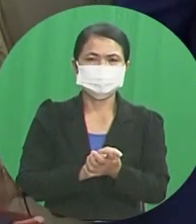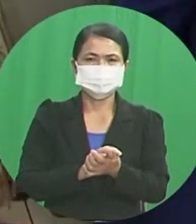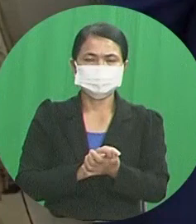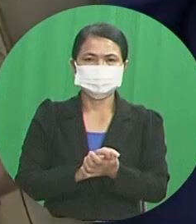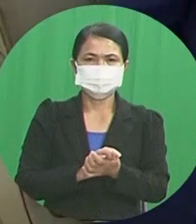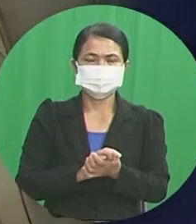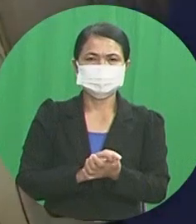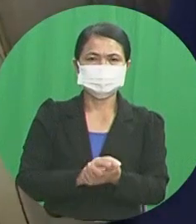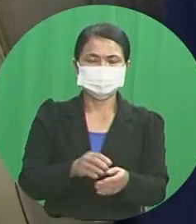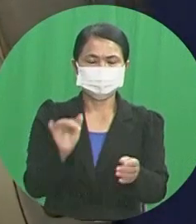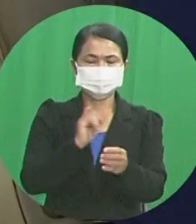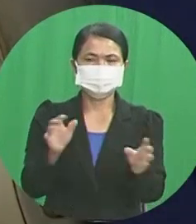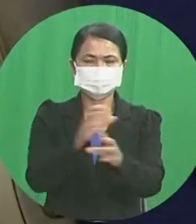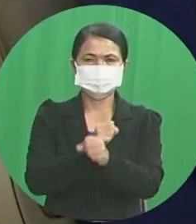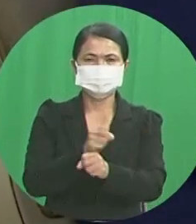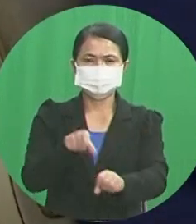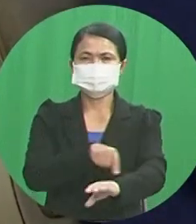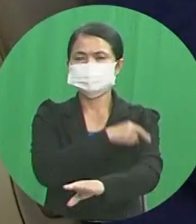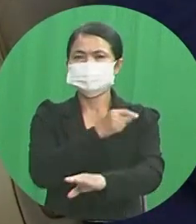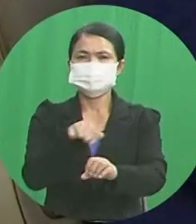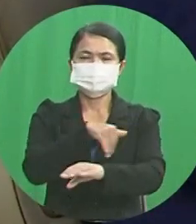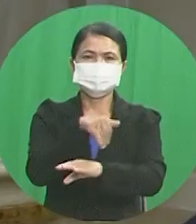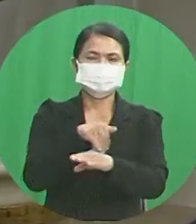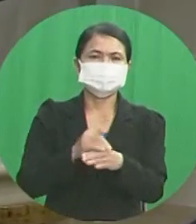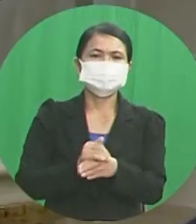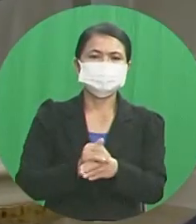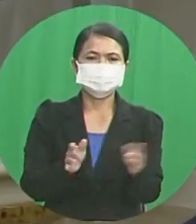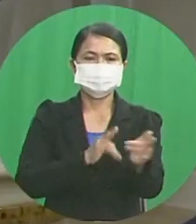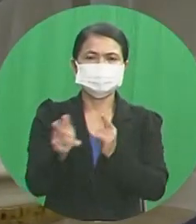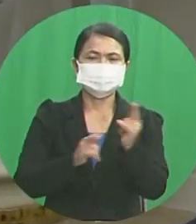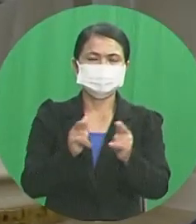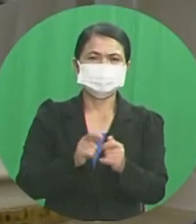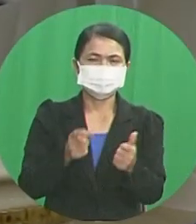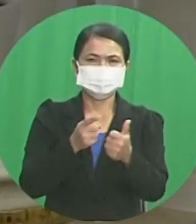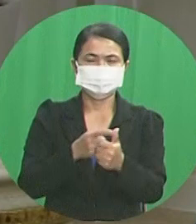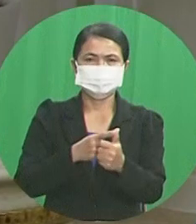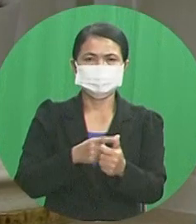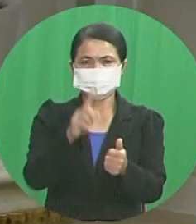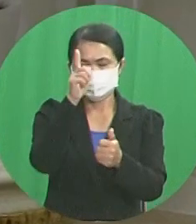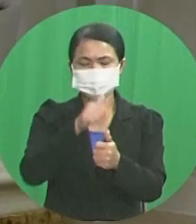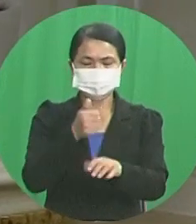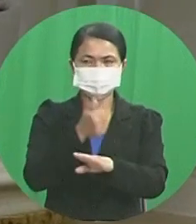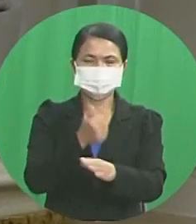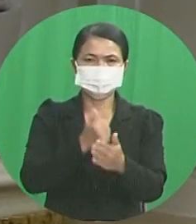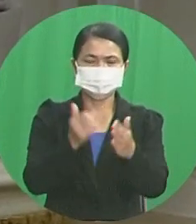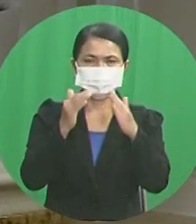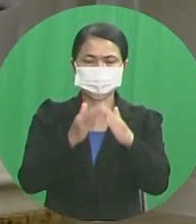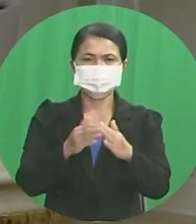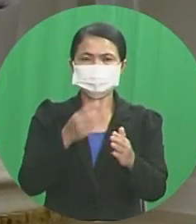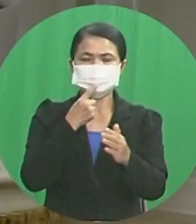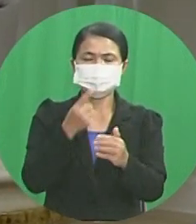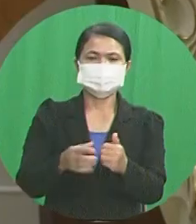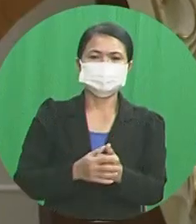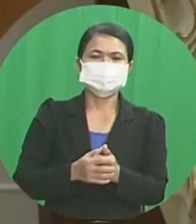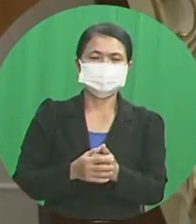Resiliency ដើម្បីធានាបាននូវចីរភាពសេដ្ឋកិច្ចនិងភាពប្រកួតប្រជែងជាដើមលោកជំទាវឯកអគ្គរដ្ឋទូតបានបញ្ជាក់